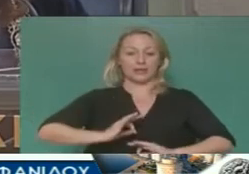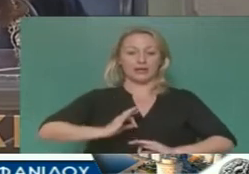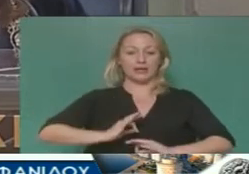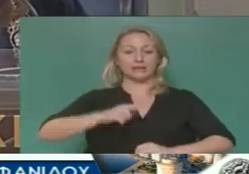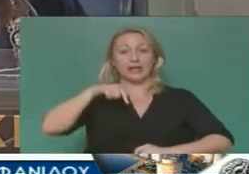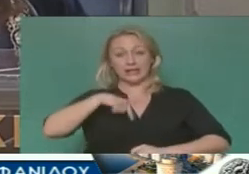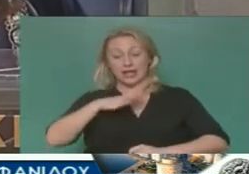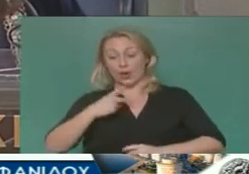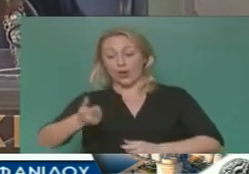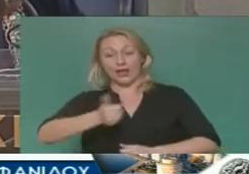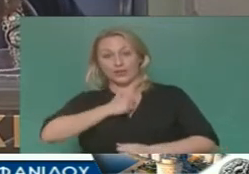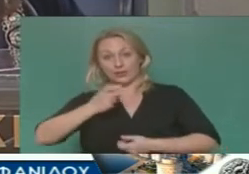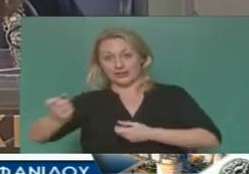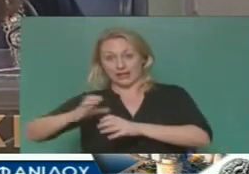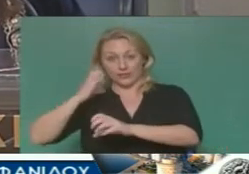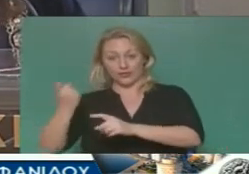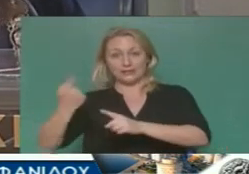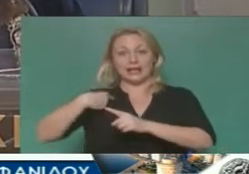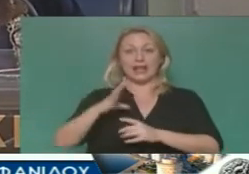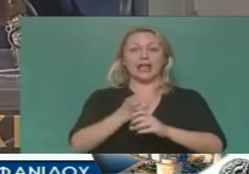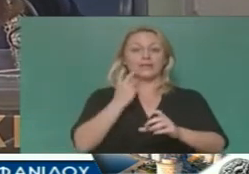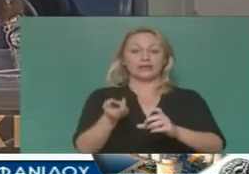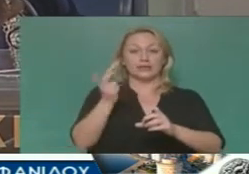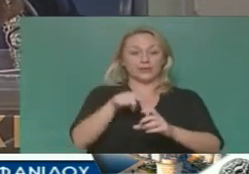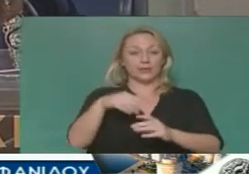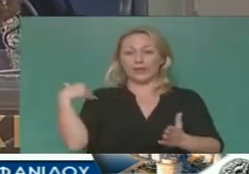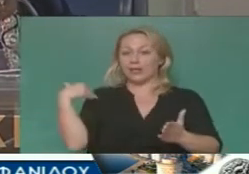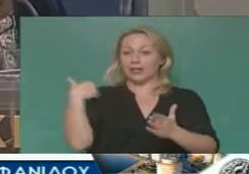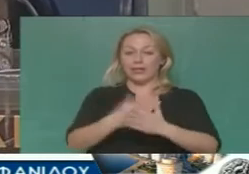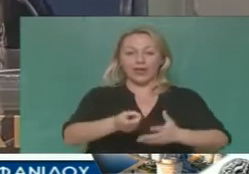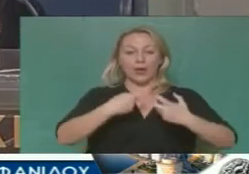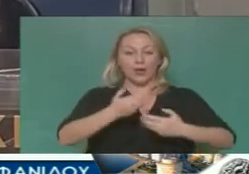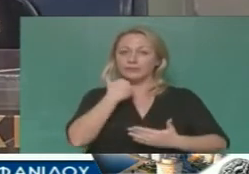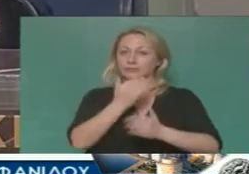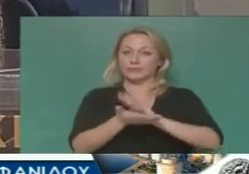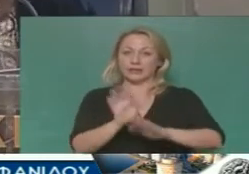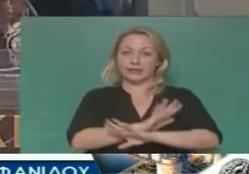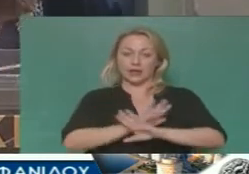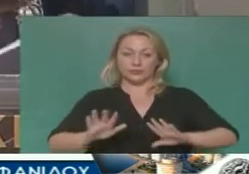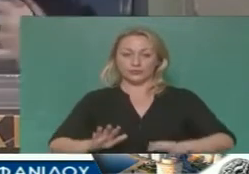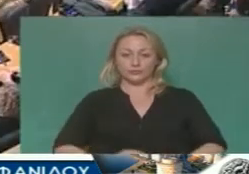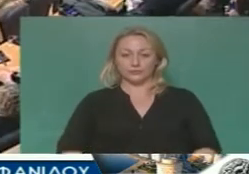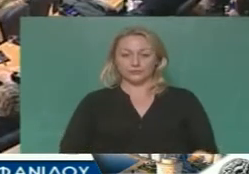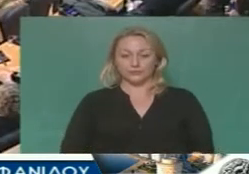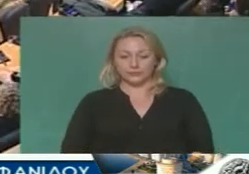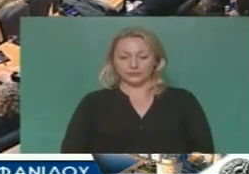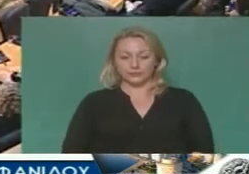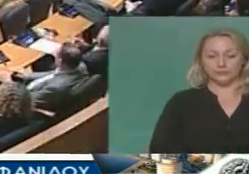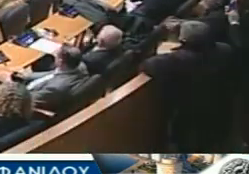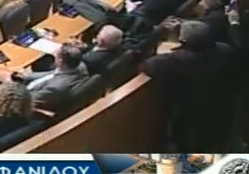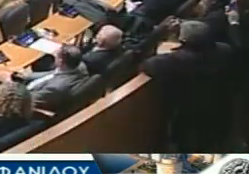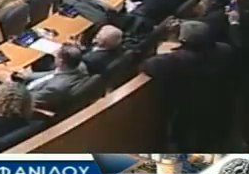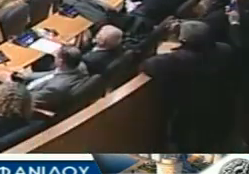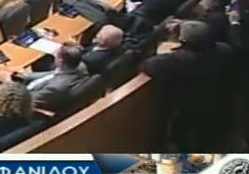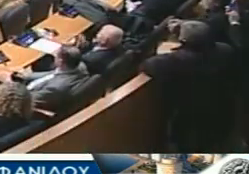ως λεωφοριούχοι και ως επιβάτες. Η κατάσταση με τον ΑΣ δεν πάει άλλο. Ευχαριστώ πολύ. Ο